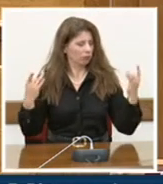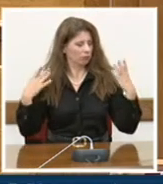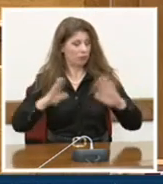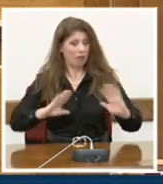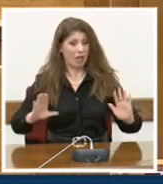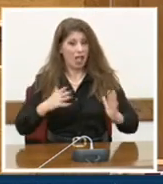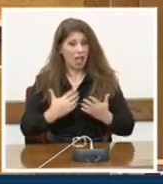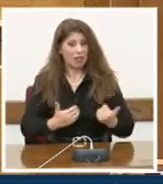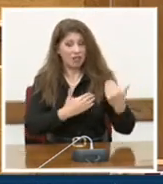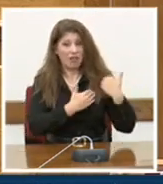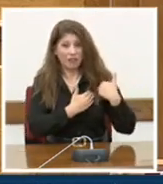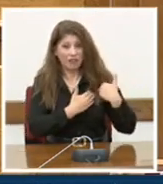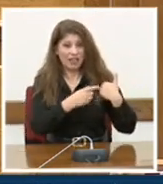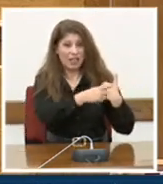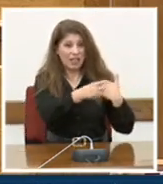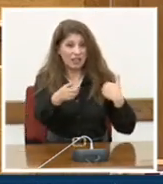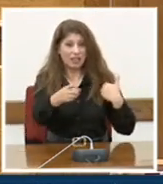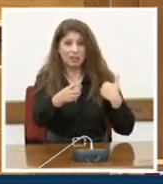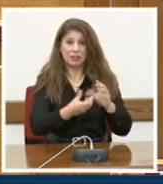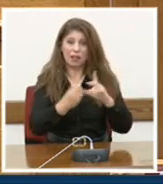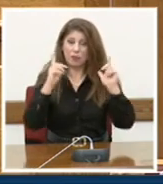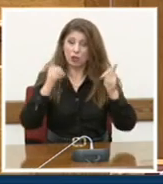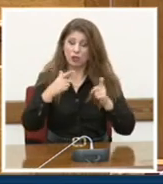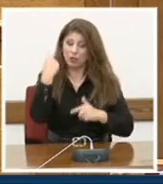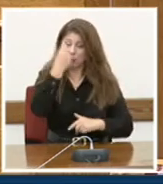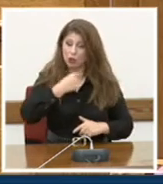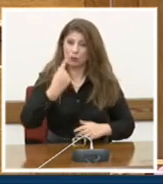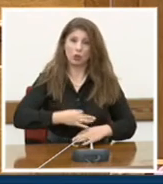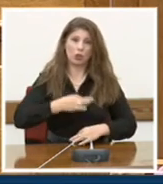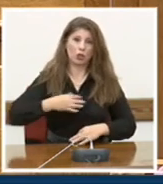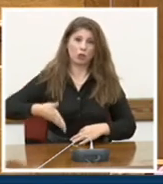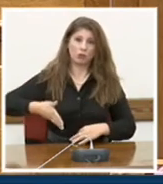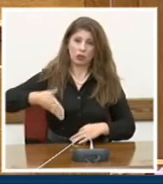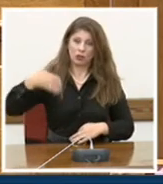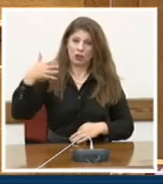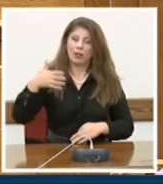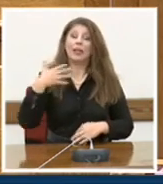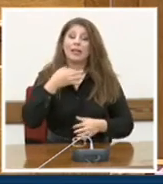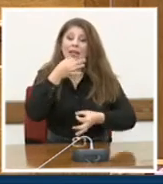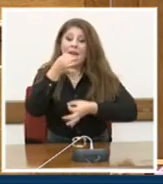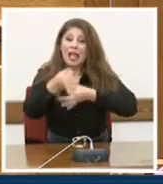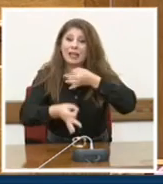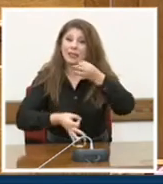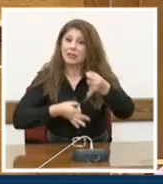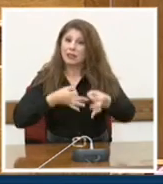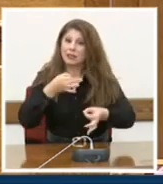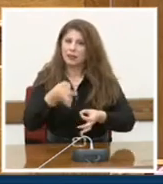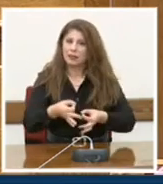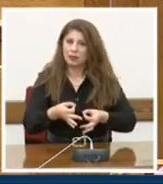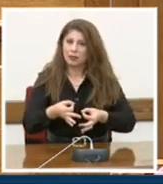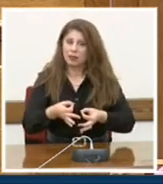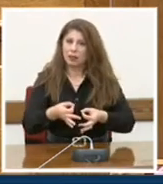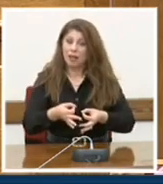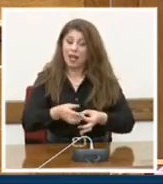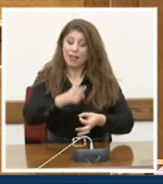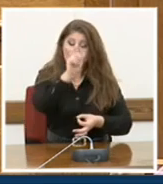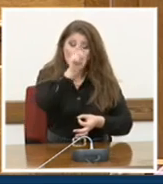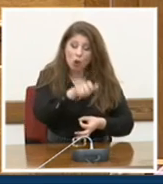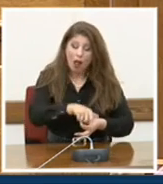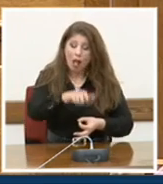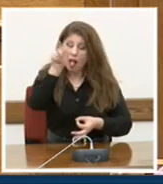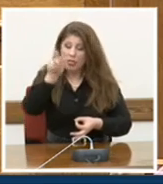και προσωπικά ο κύριος Μητσοτάκης να δώσετε εξηγήσεις για μία προς μία τις